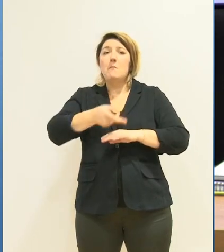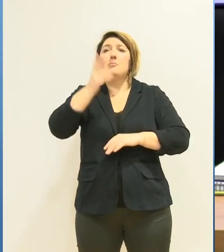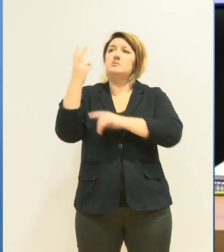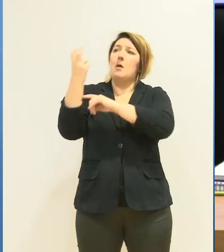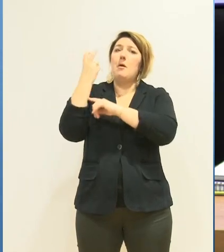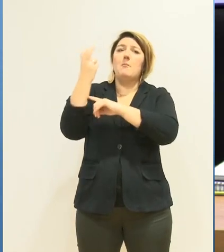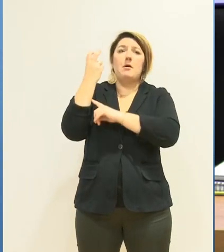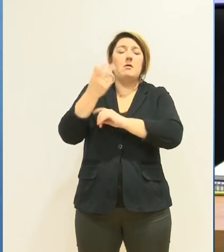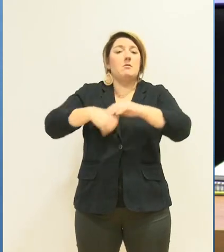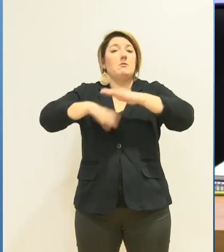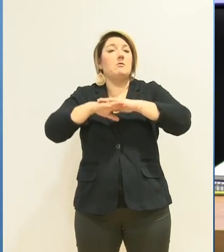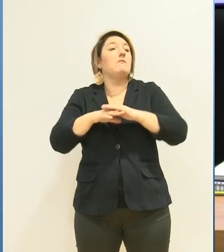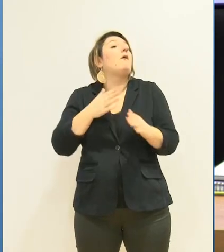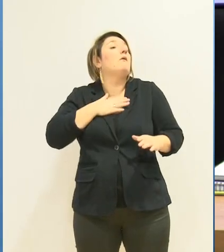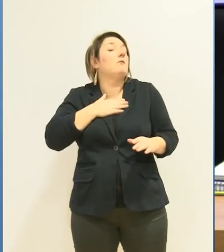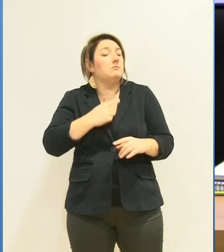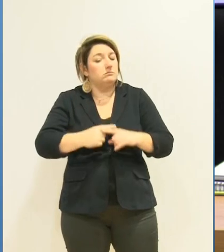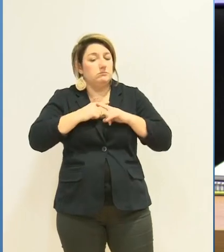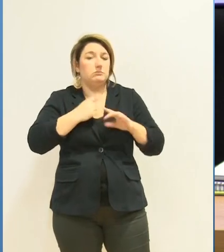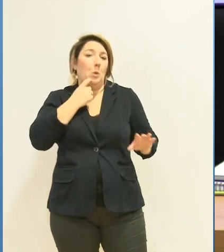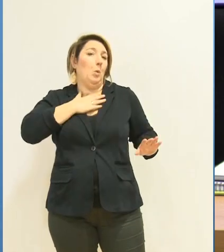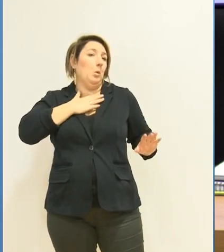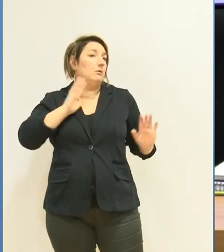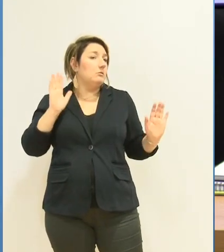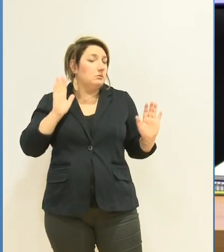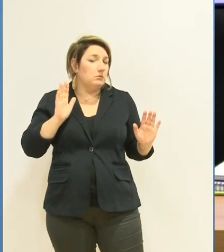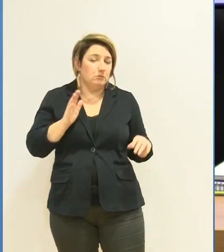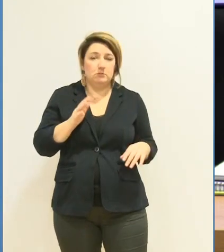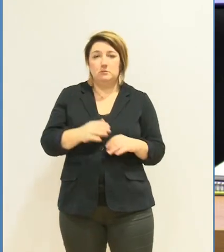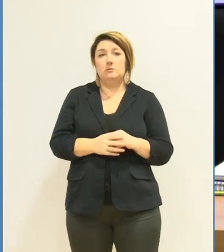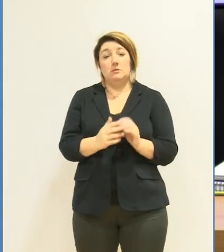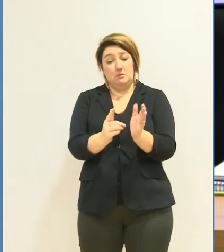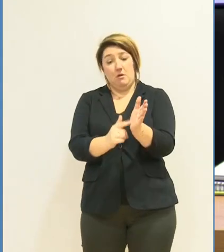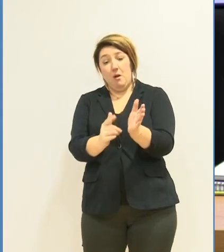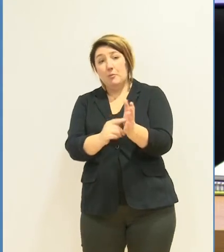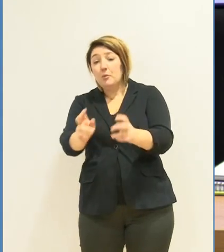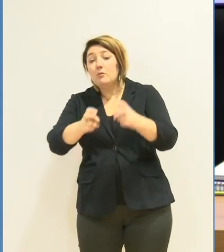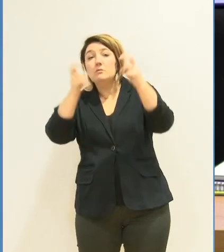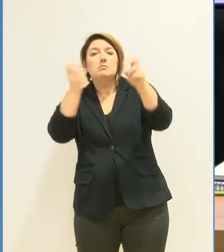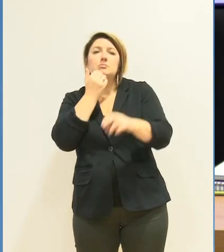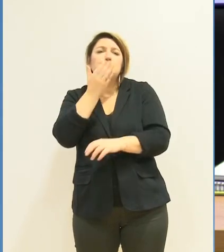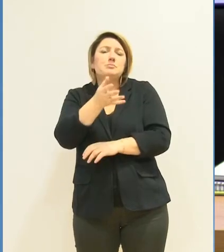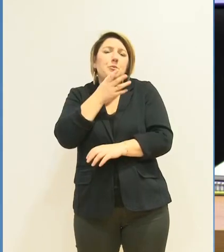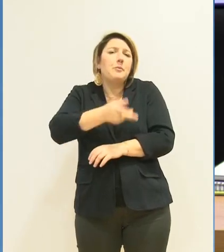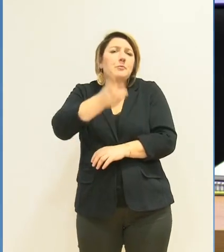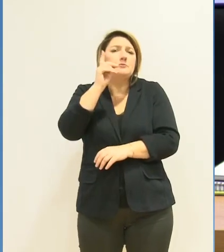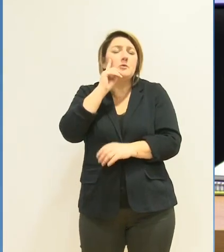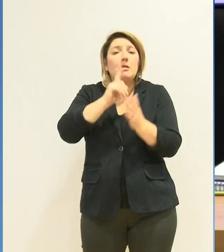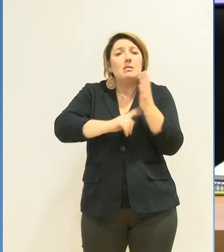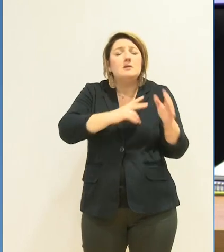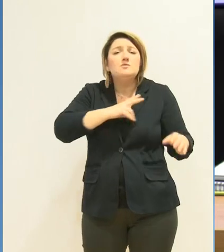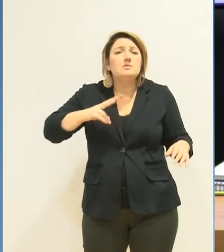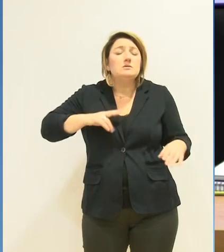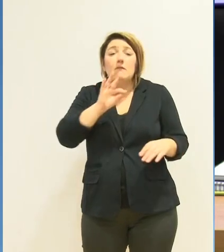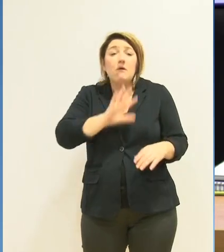ville en tous les cas c'est notre conviction refus absolu d'augmenter la fiscalité n'est déjà les premiers de france sur la taxe foncière on est